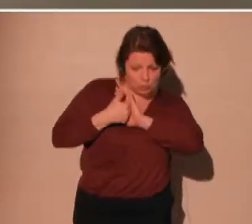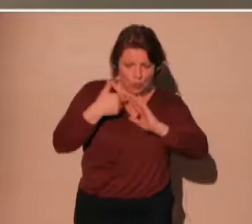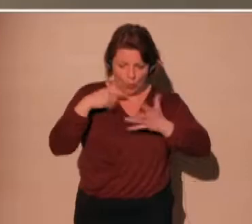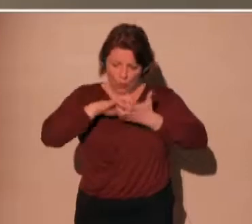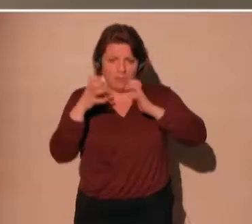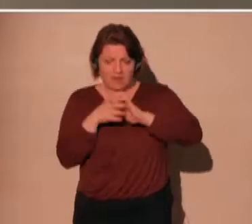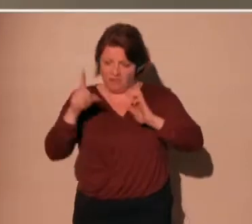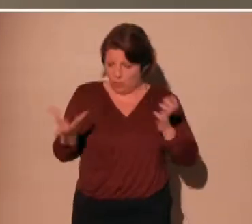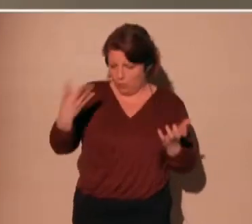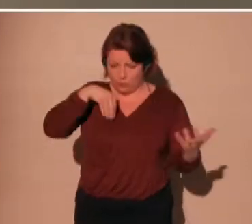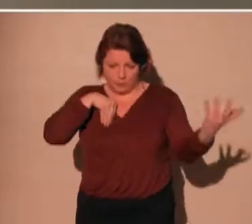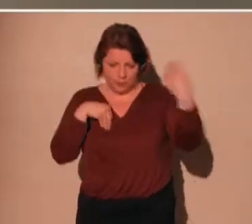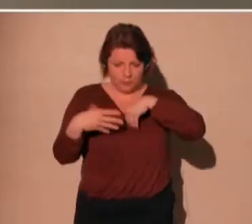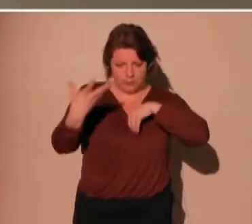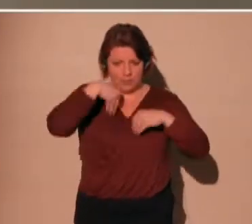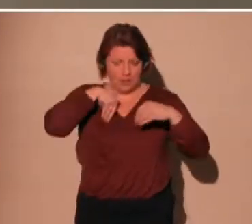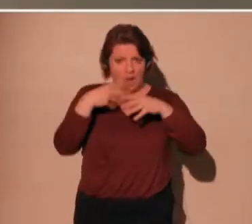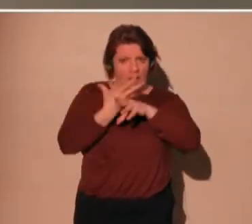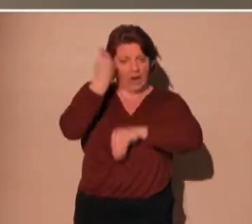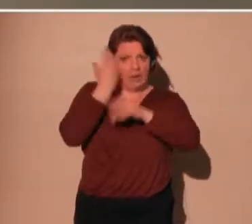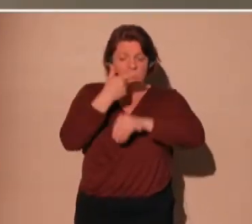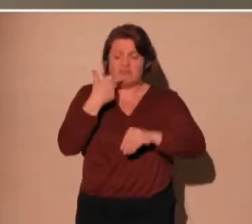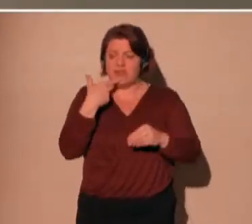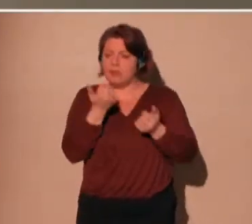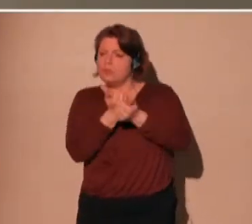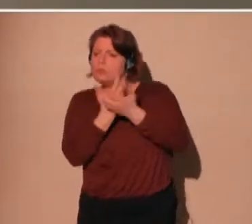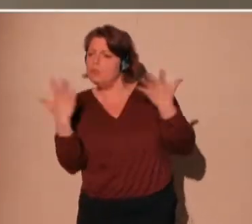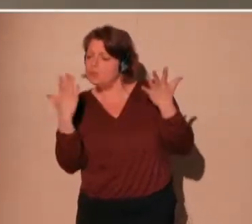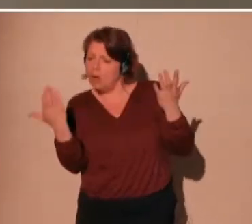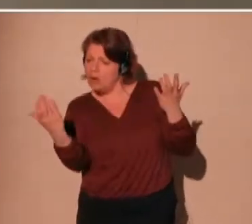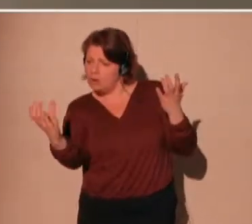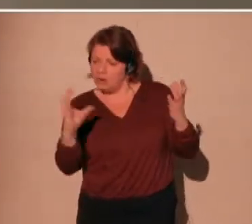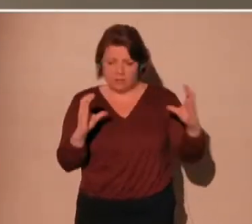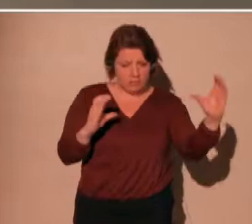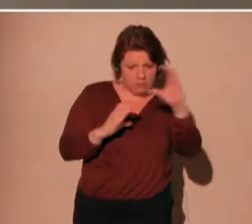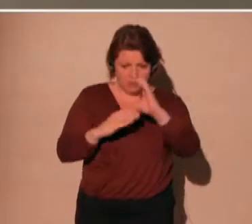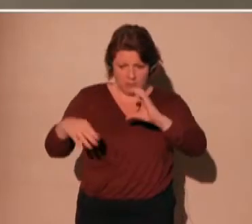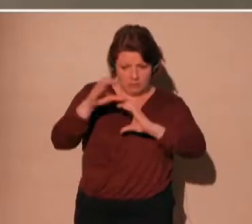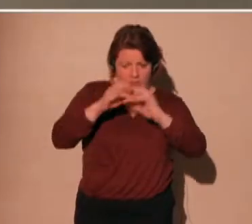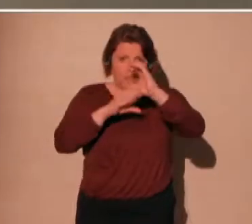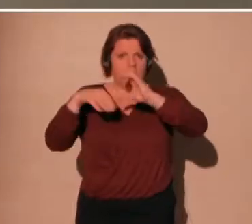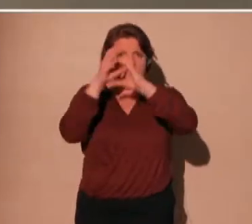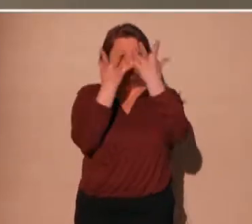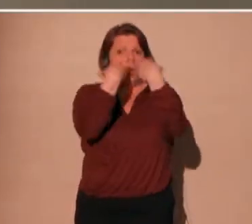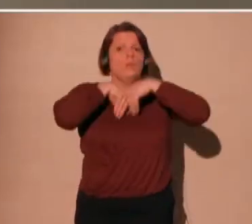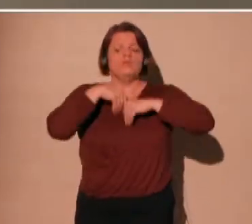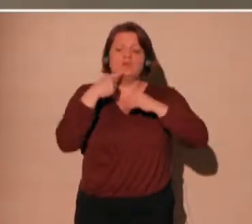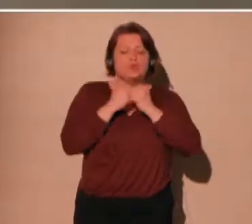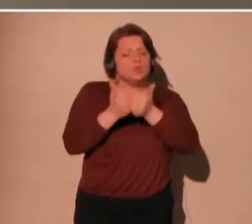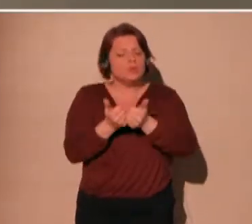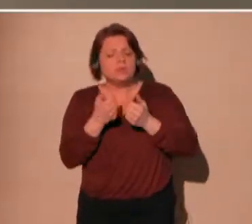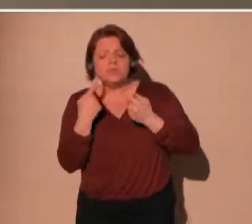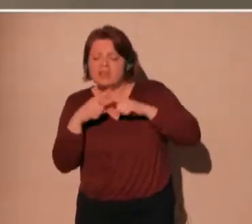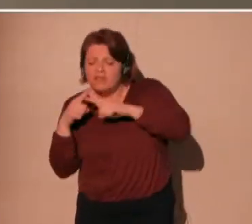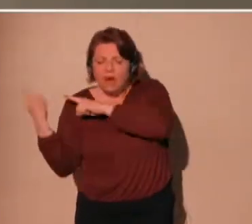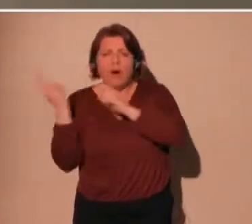l'on obtient en rassemblant différentes pièces d'impulses qui correspondent à différentes neurones, à différentes